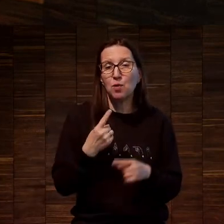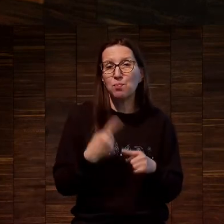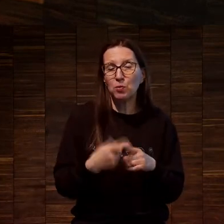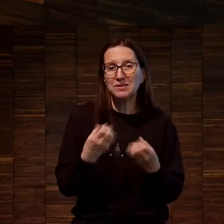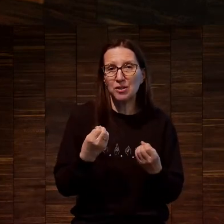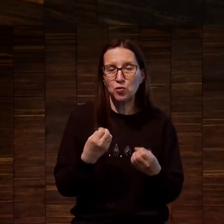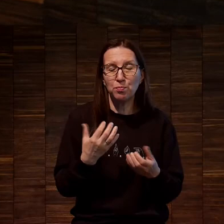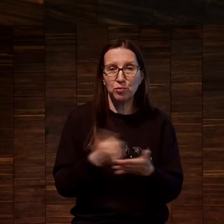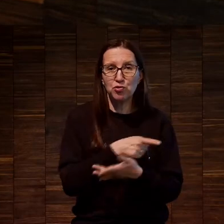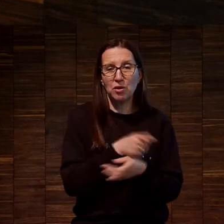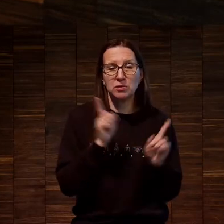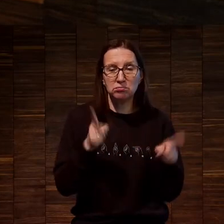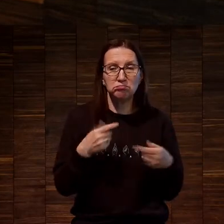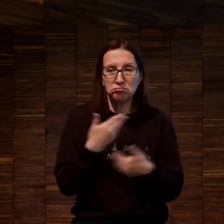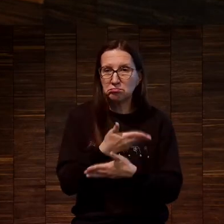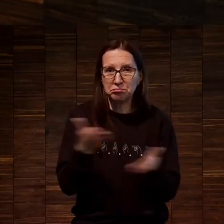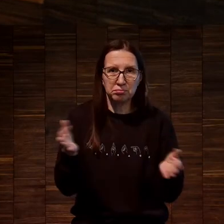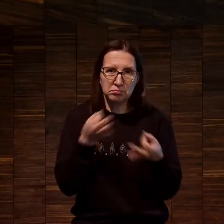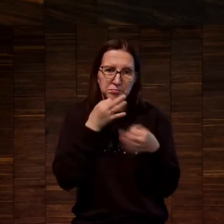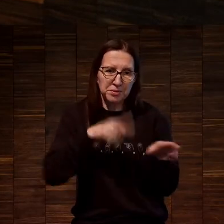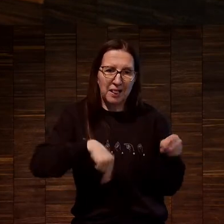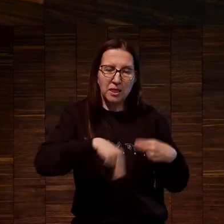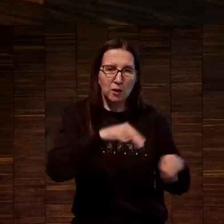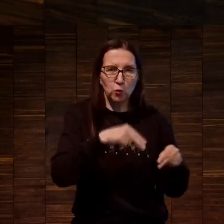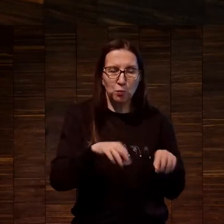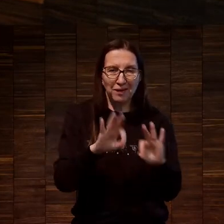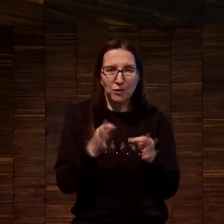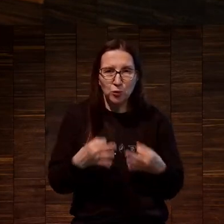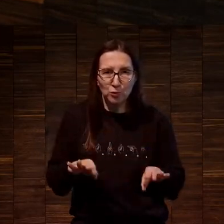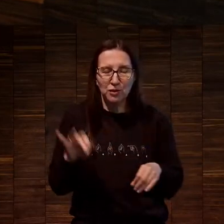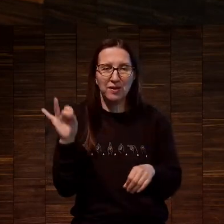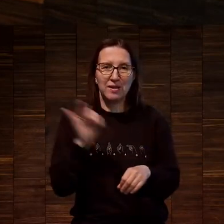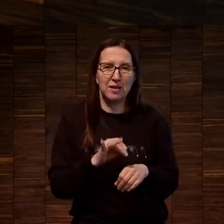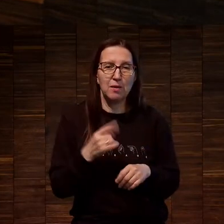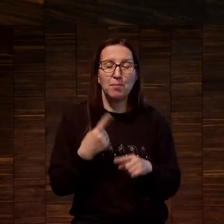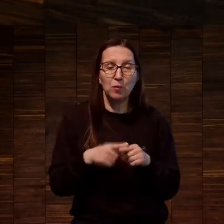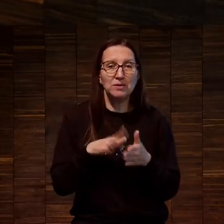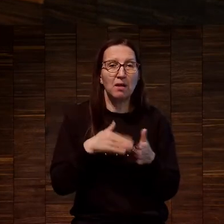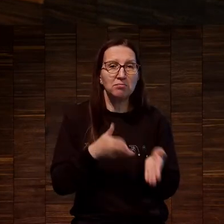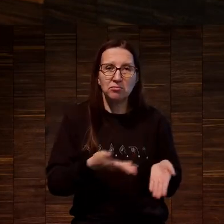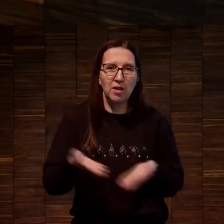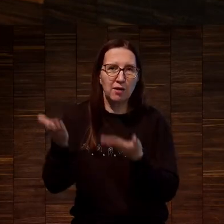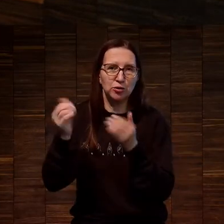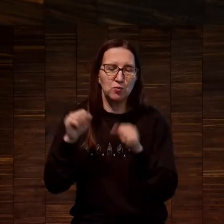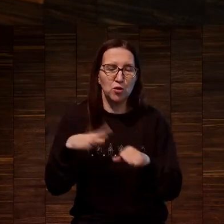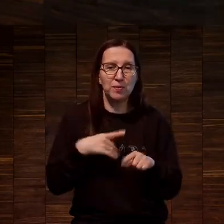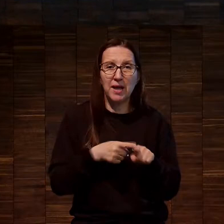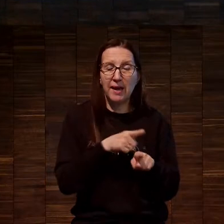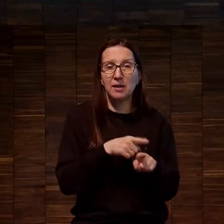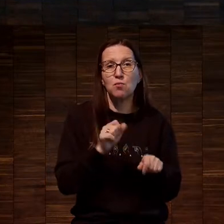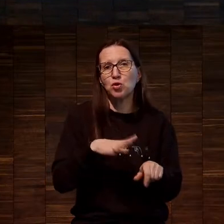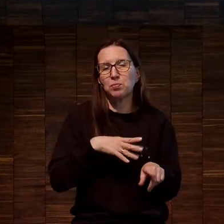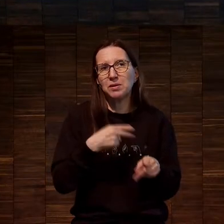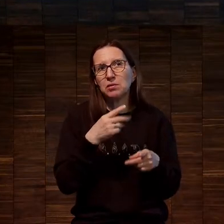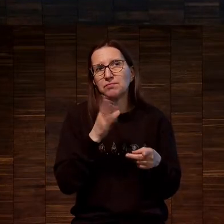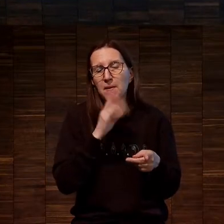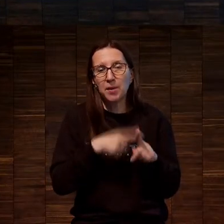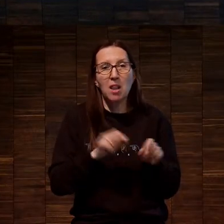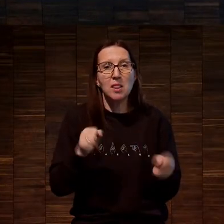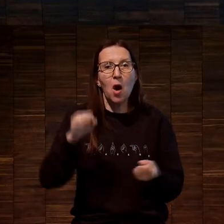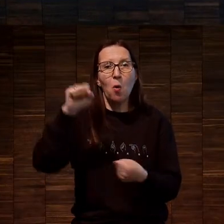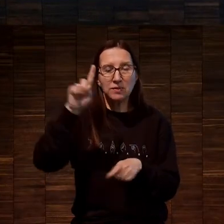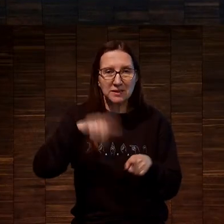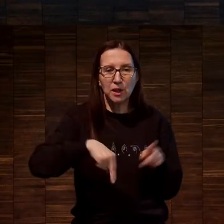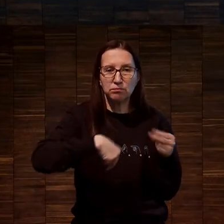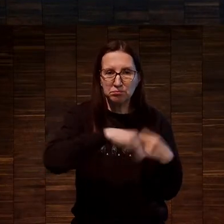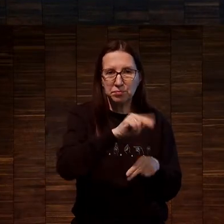то есть доступное искусство, а потом уже доступно, ну, как бы и дорога дальше. Да, причем хоппинга. Это может быть доступная живопись на холсте,